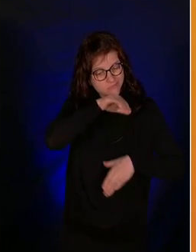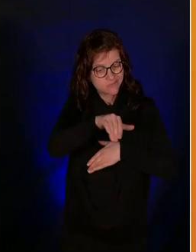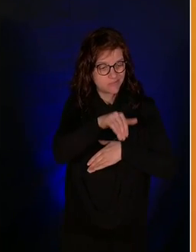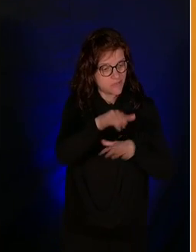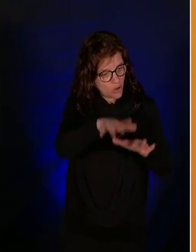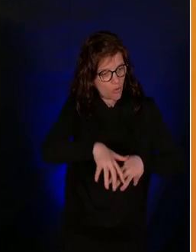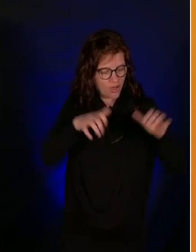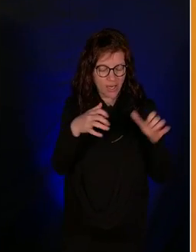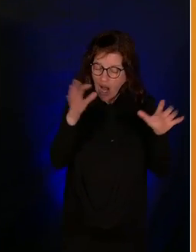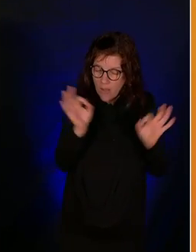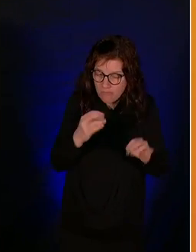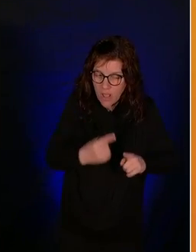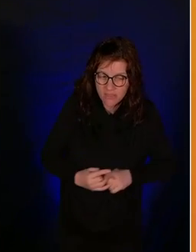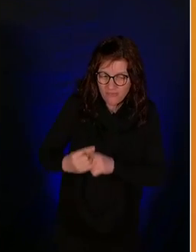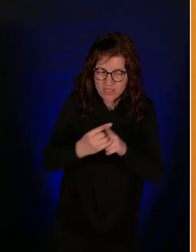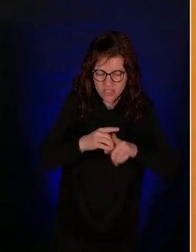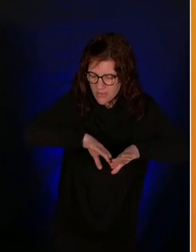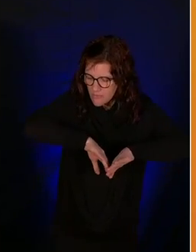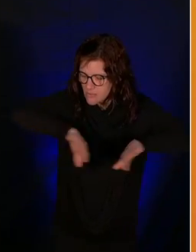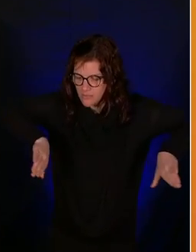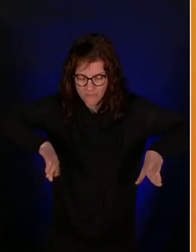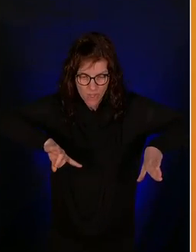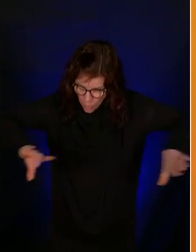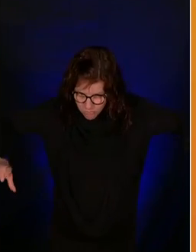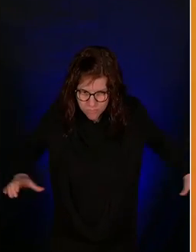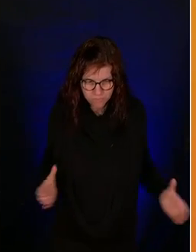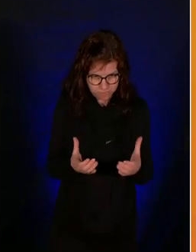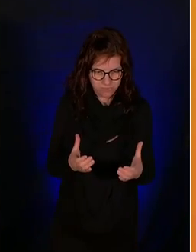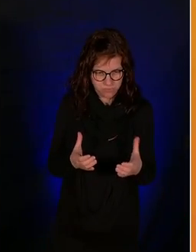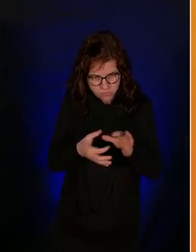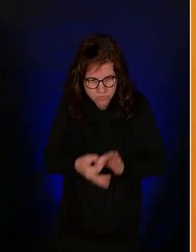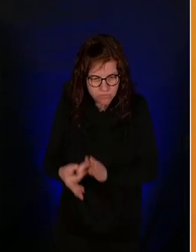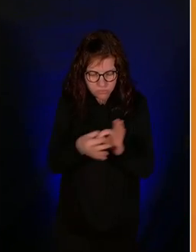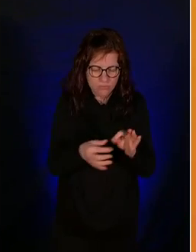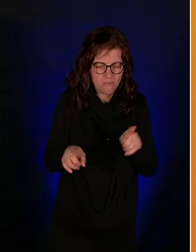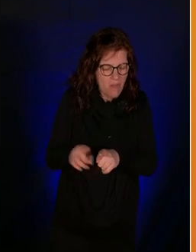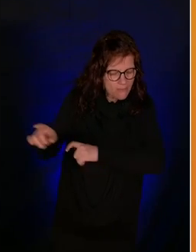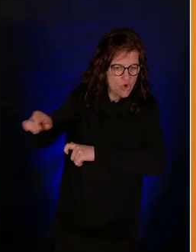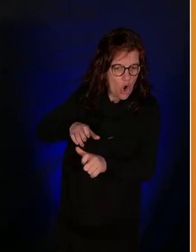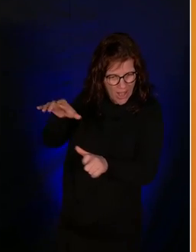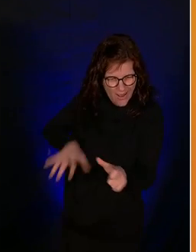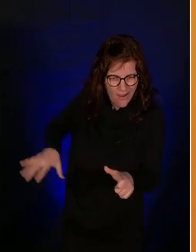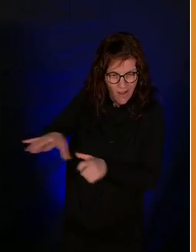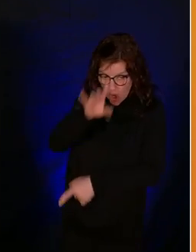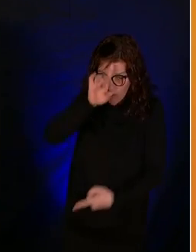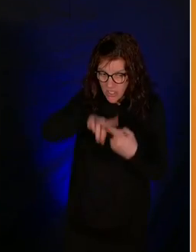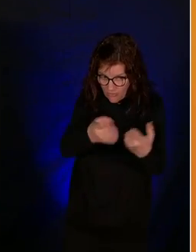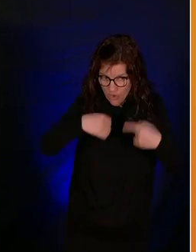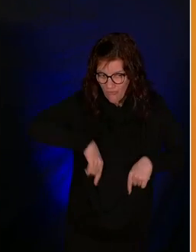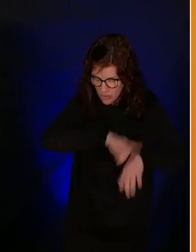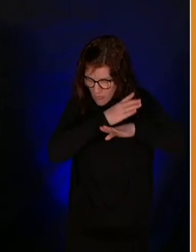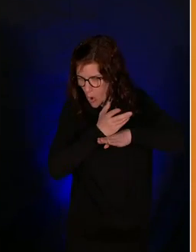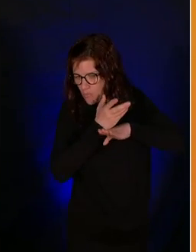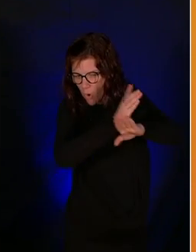ou le lire ici ou là, mais qui est bel et bien rassemblé et soudé comme le sont nos collègues, pour affronter ensemble le gouvernement de